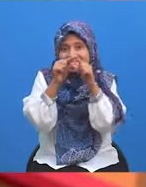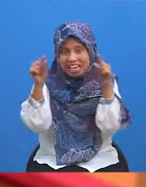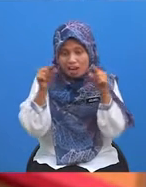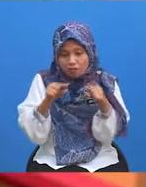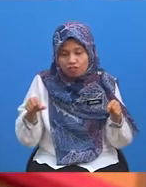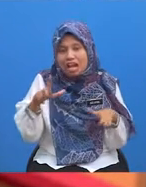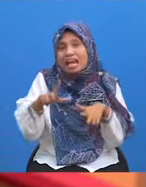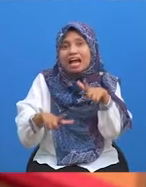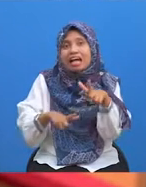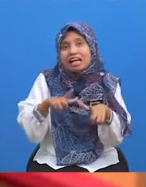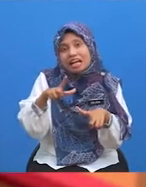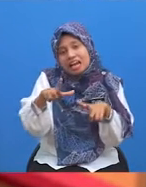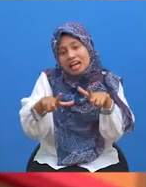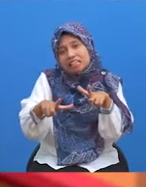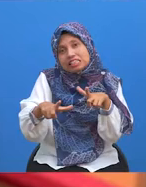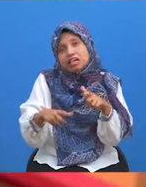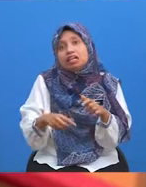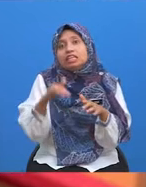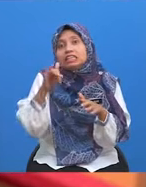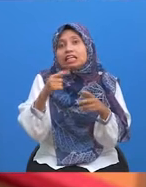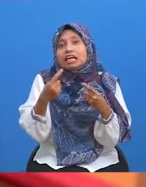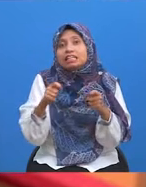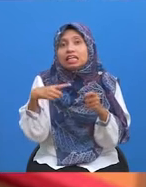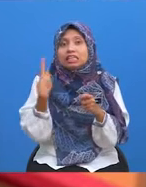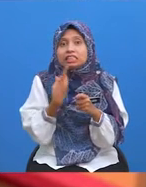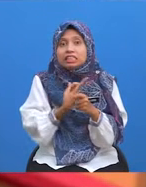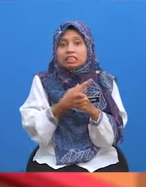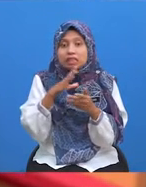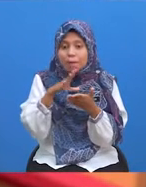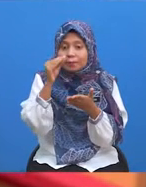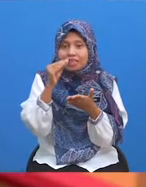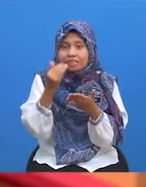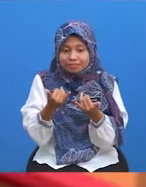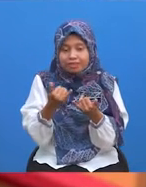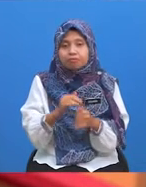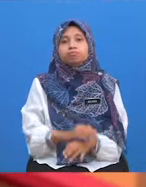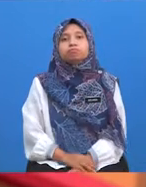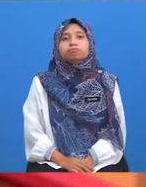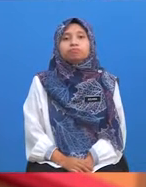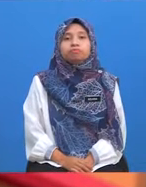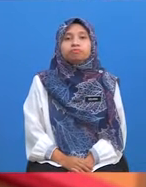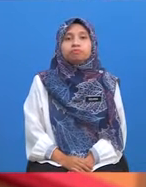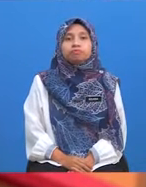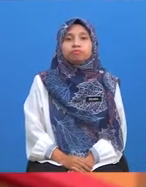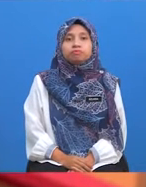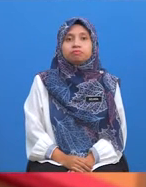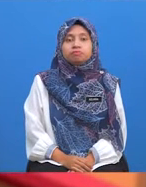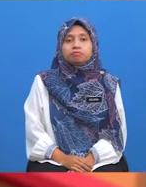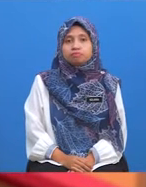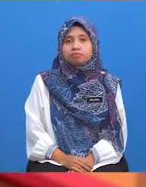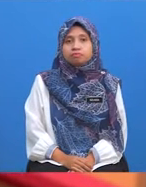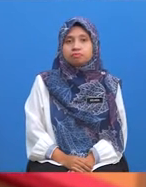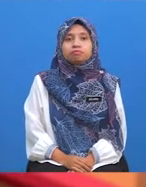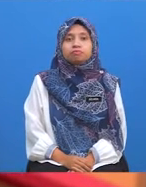murid-murid boleh melukis graf tersebut langkah demi langkah seperti yang kita lakukan